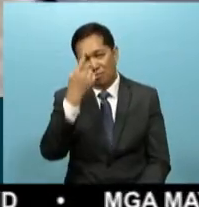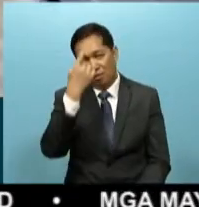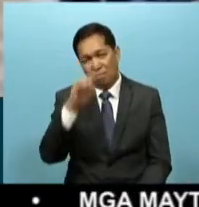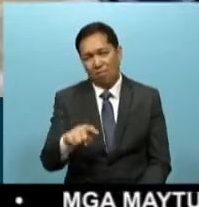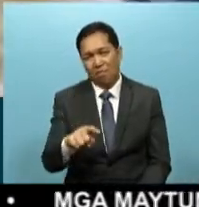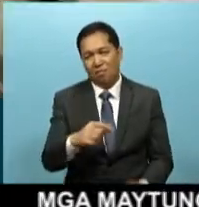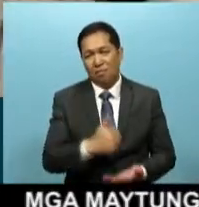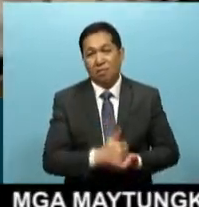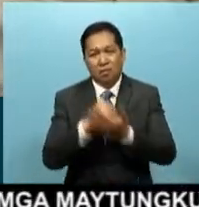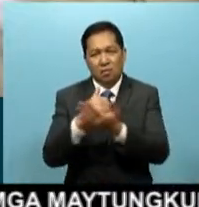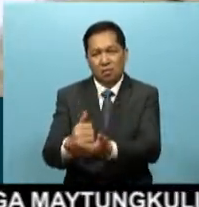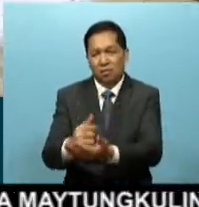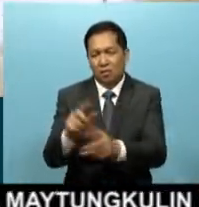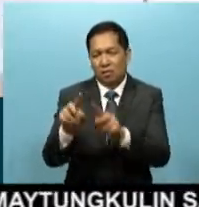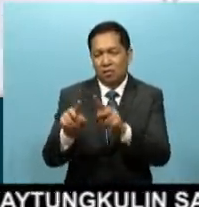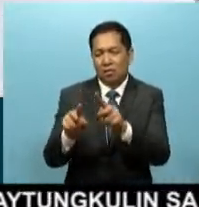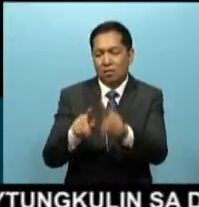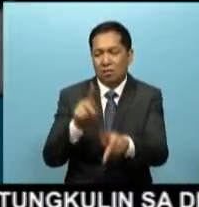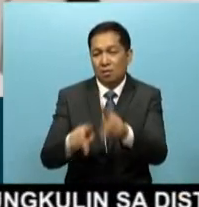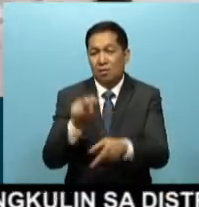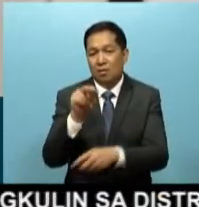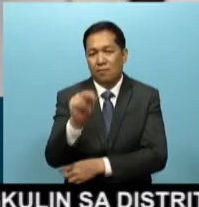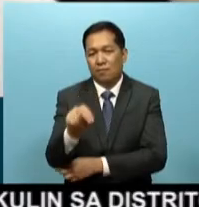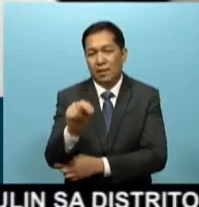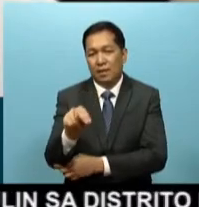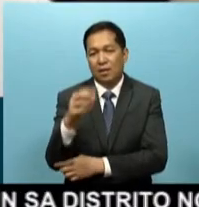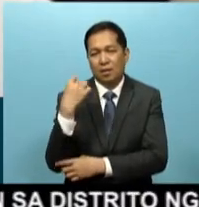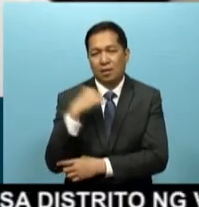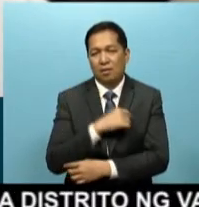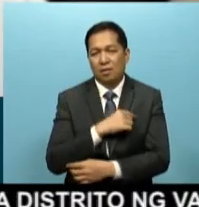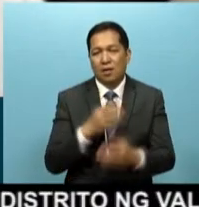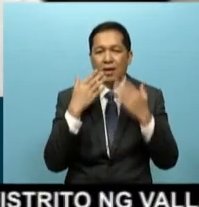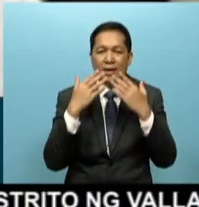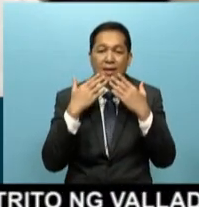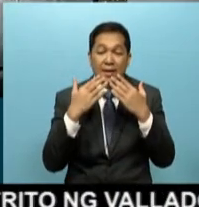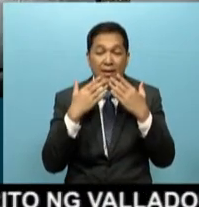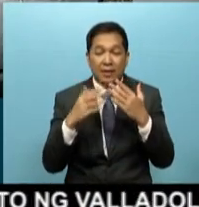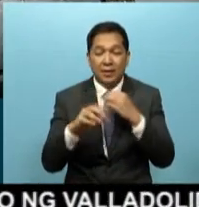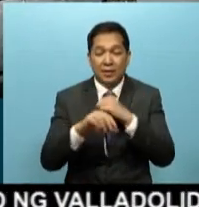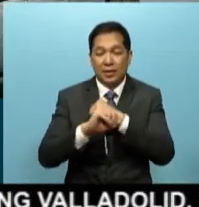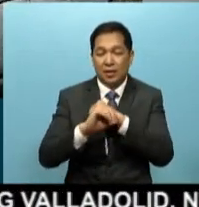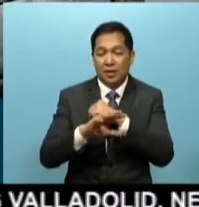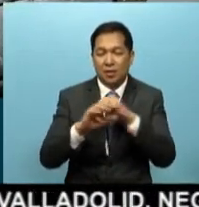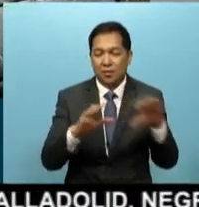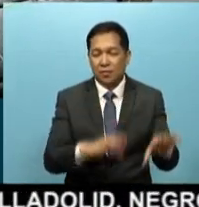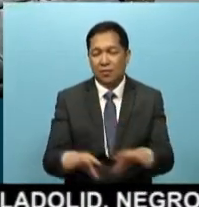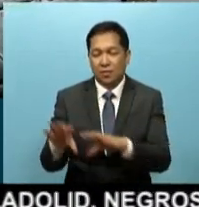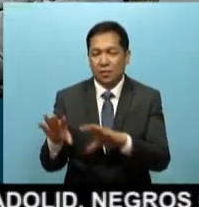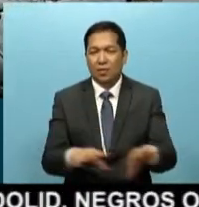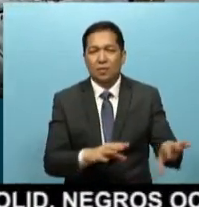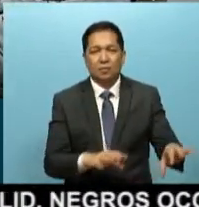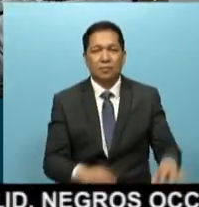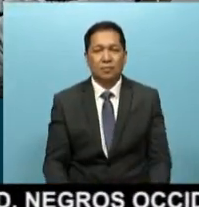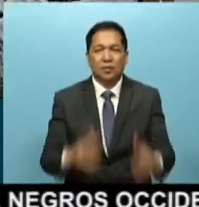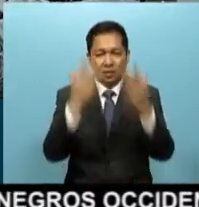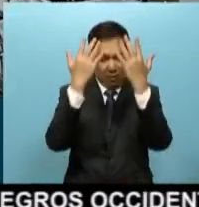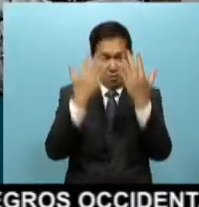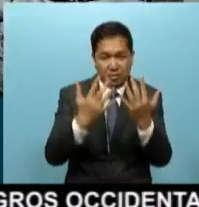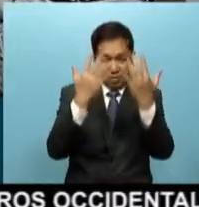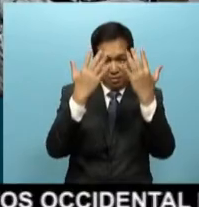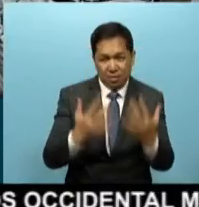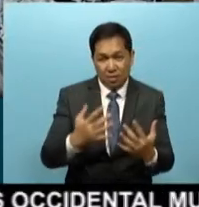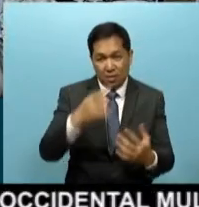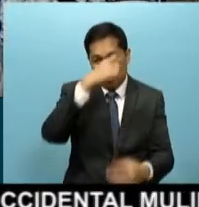nakakatulong po ito sa mga nangangailangan. Kaya po, salamat po sa ganitong aktibidad. Rain or shine, the brethren of the local congregation